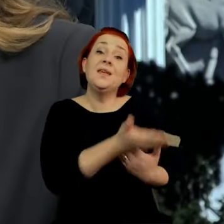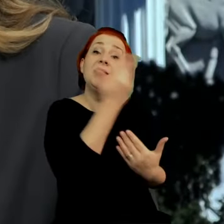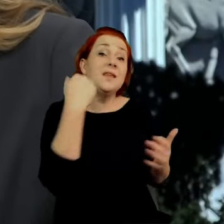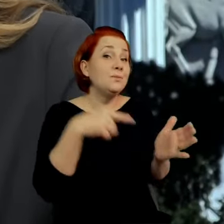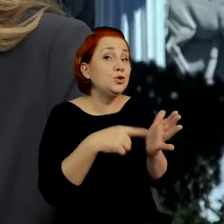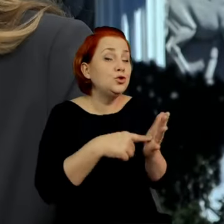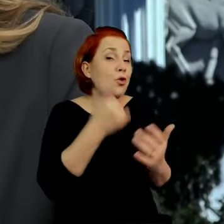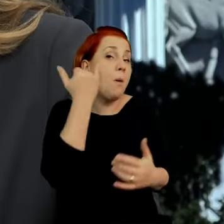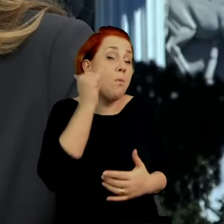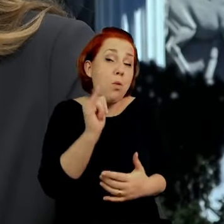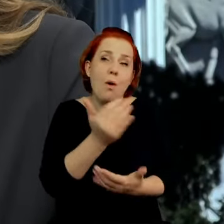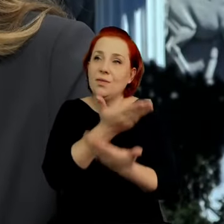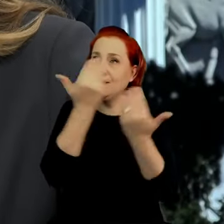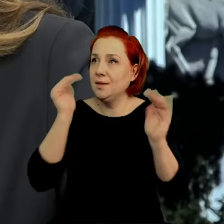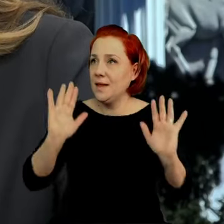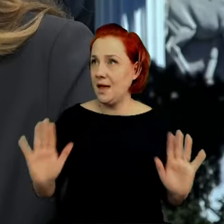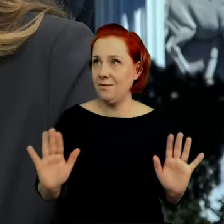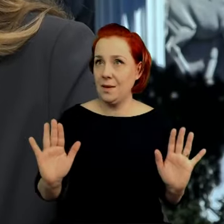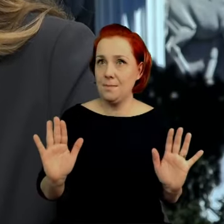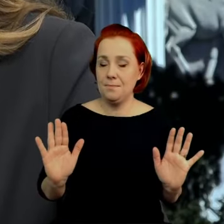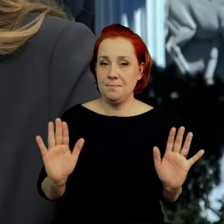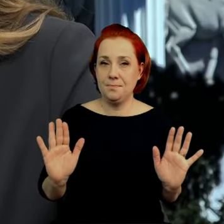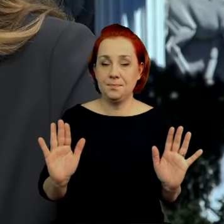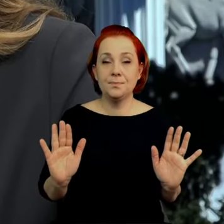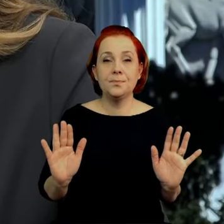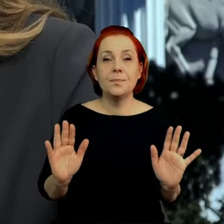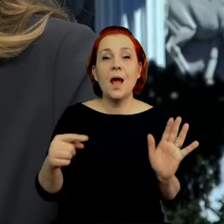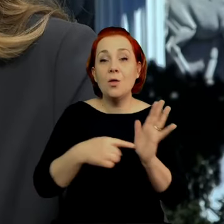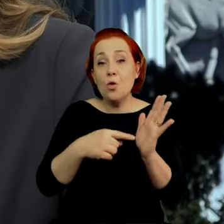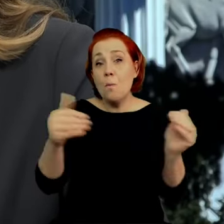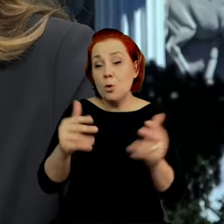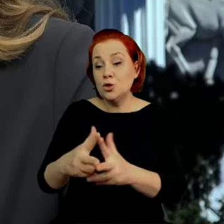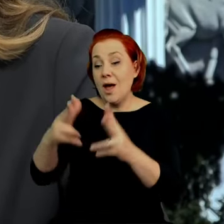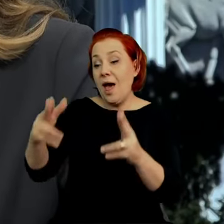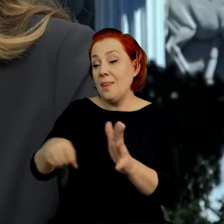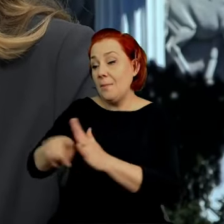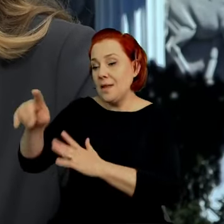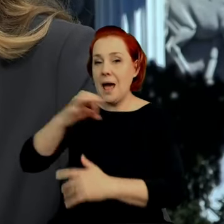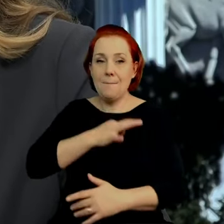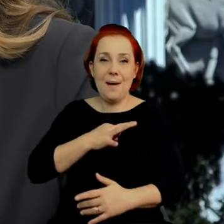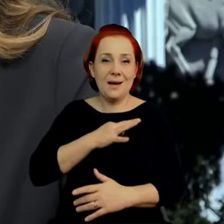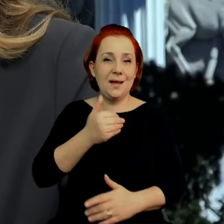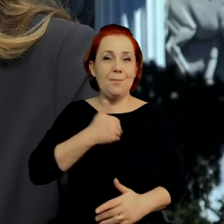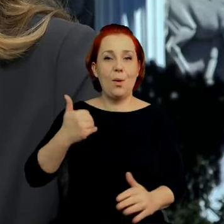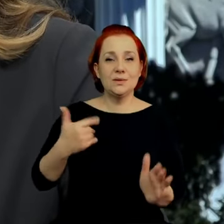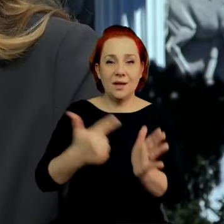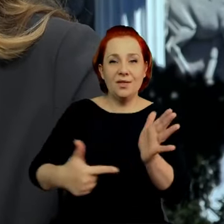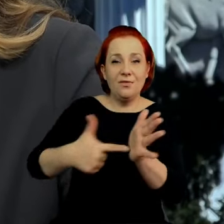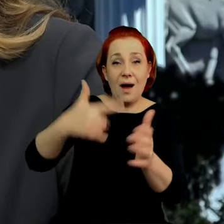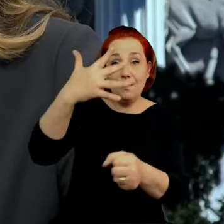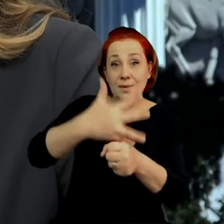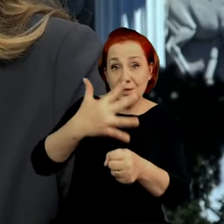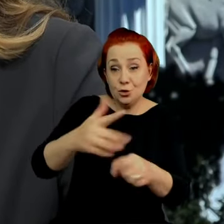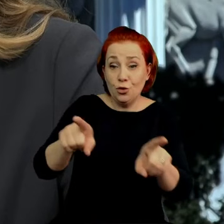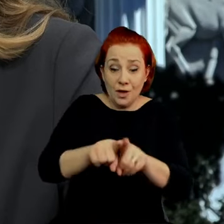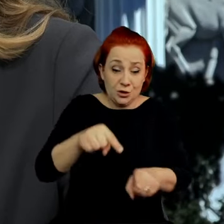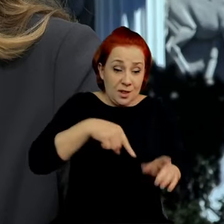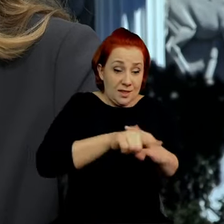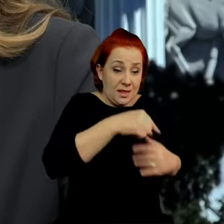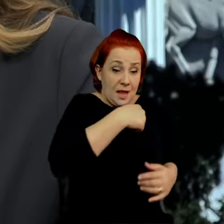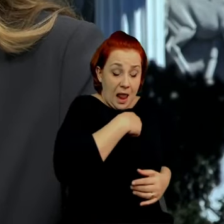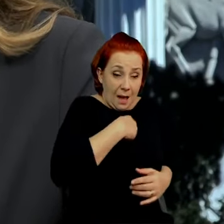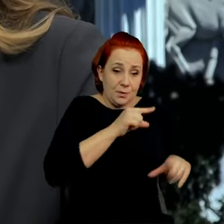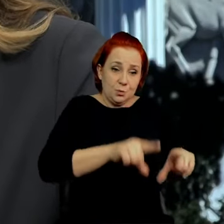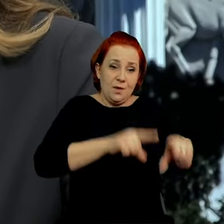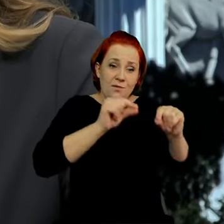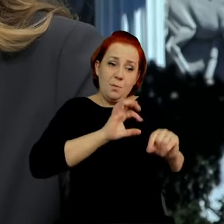etapu, tak, ale to być może ten etap dla Polski 2050 to jest też etap dla mnie, żeby wybrać zupełnie własną